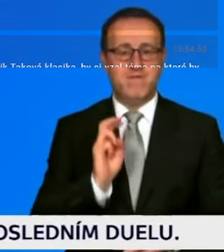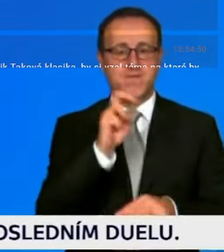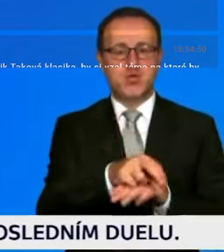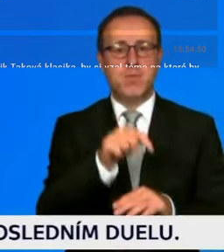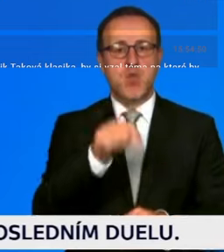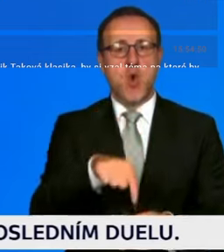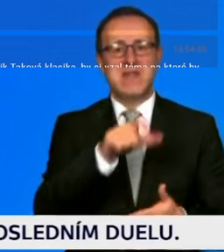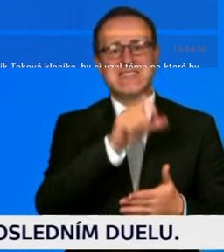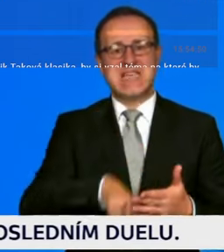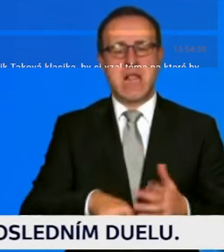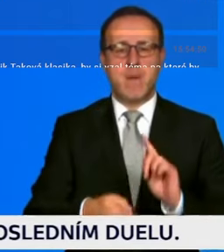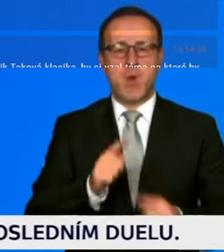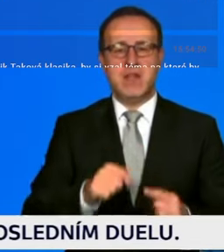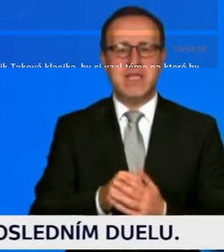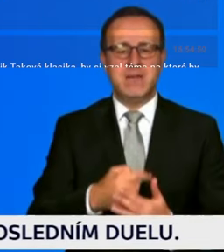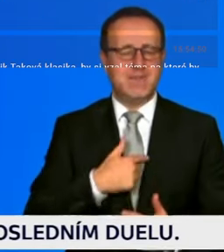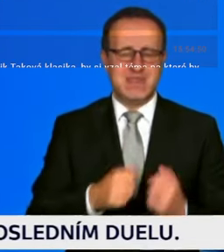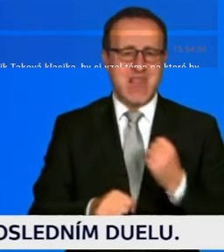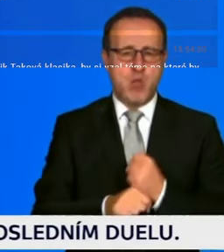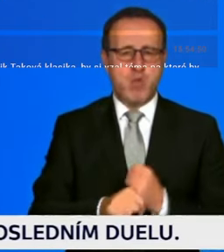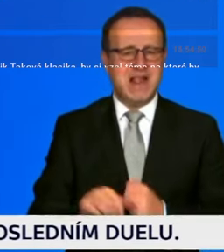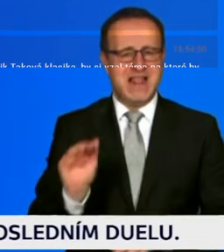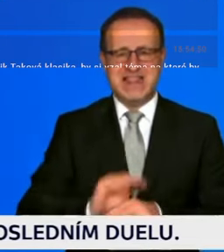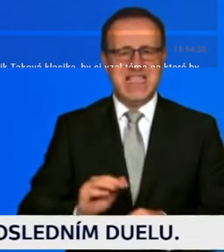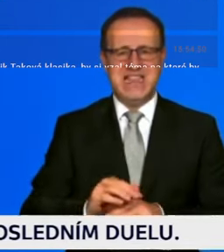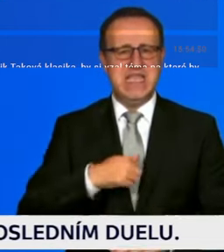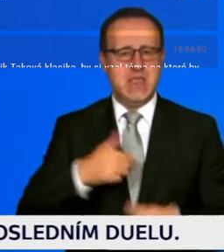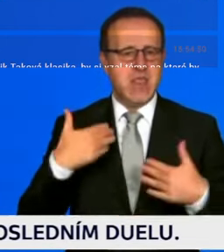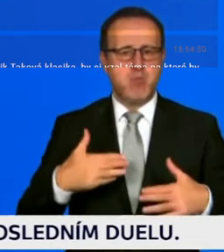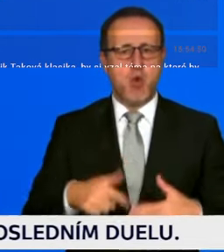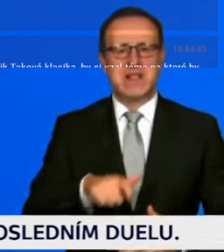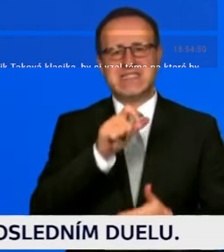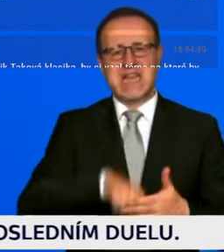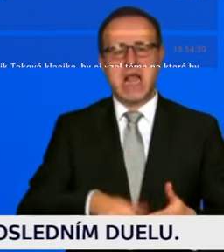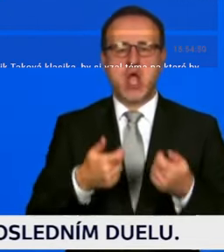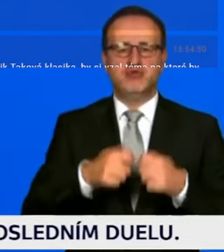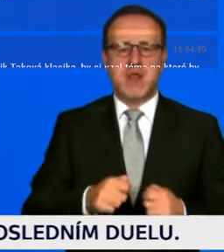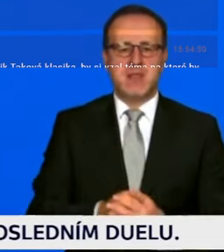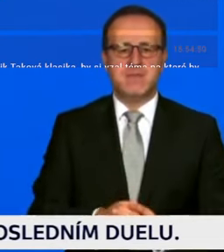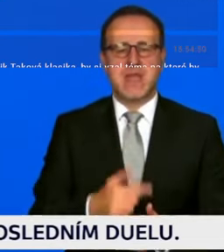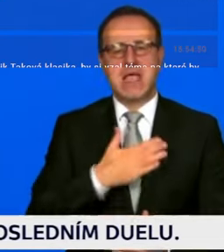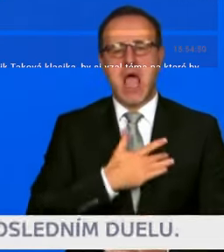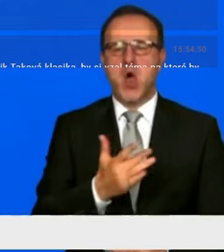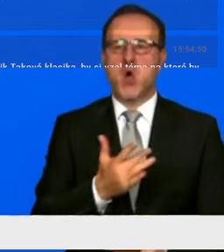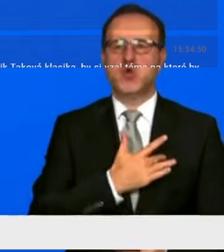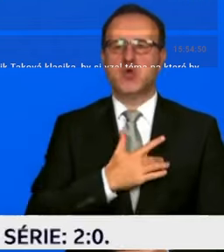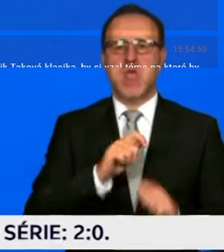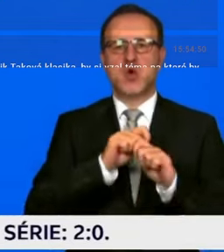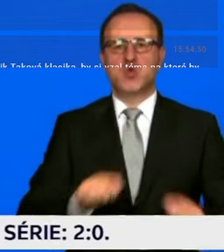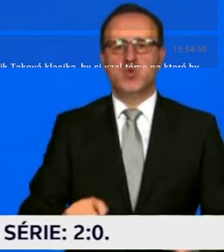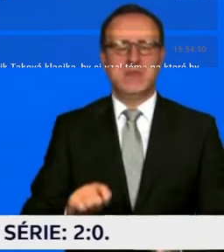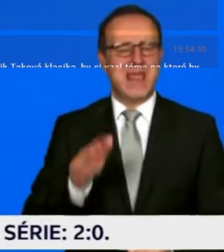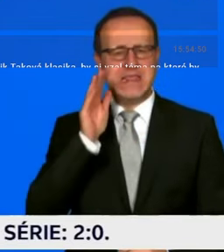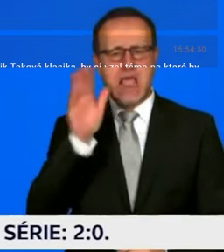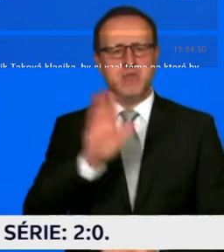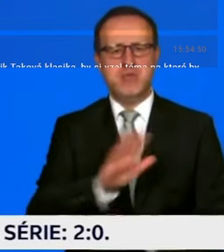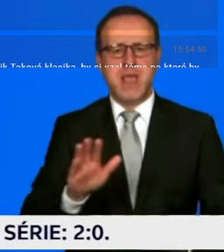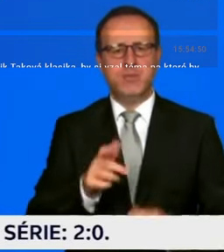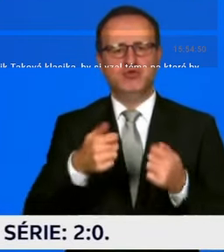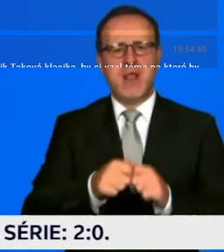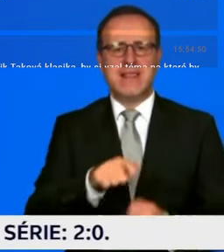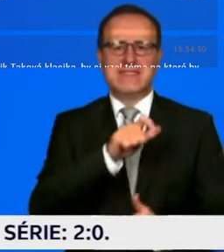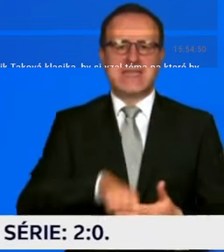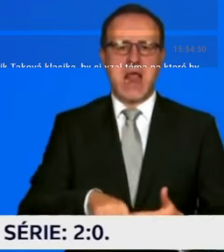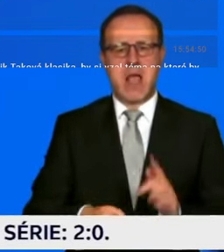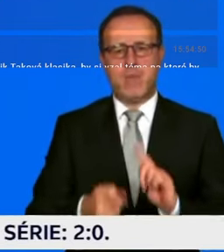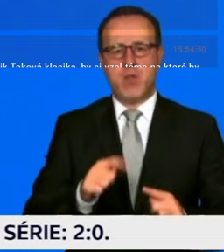lebo som nikdy v živote v žiadnej strane nebol a prijal som osobné rozhodnutie že v strane ani nebudem preto nie je náhoda preto nie je náhoda